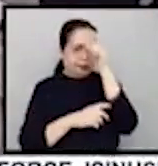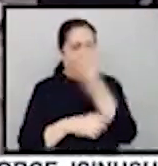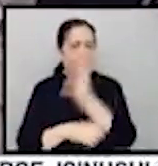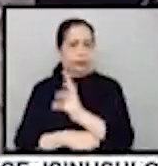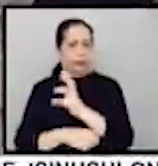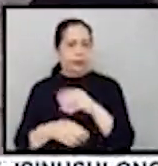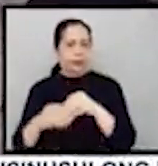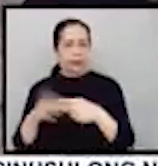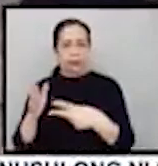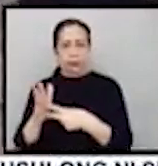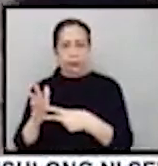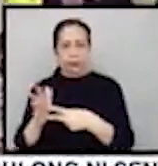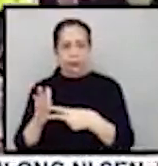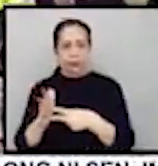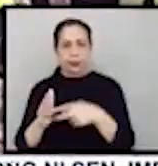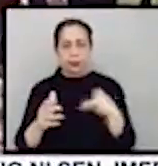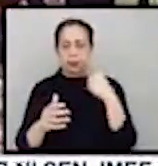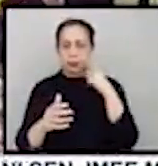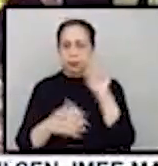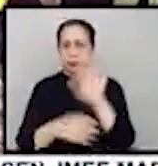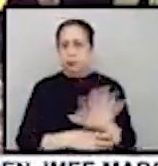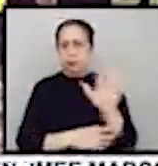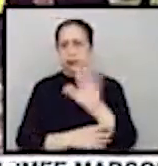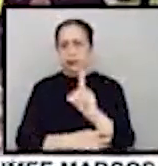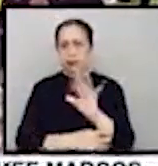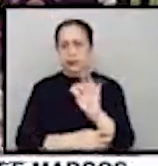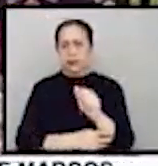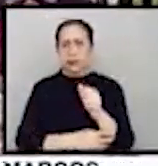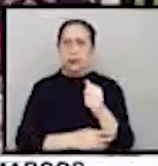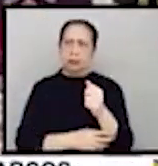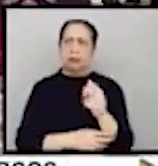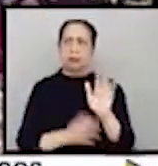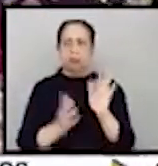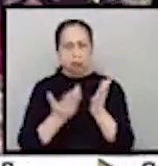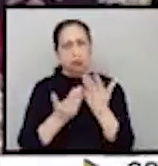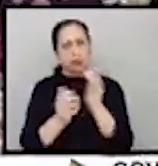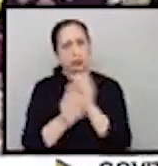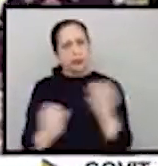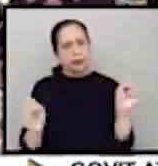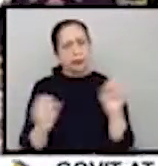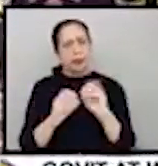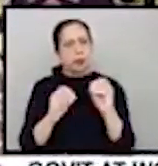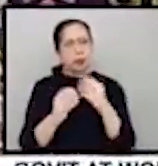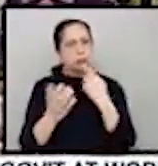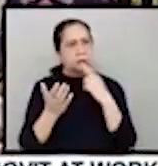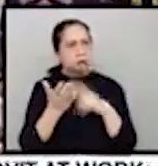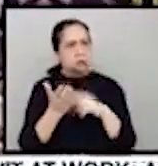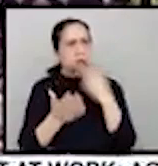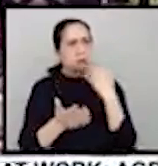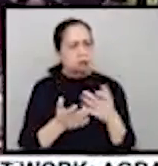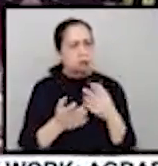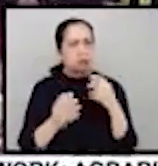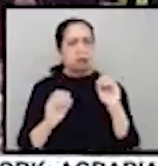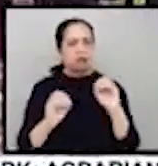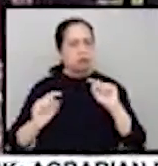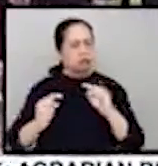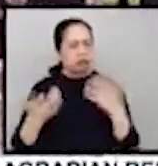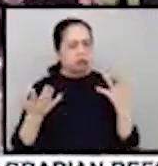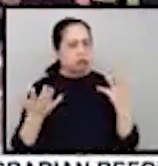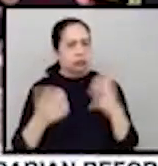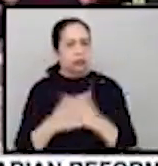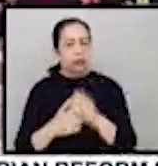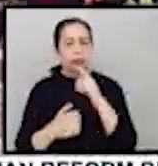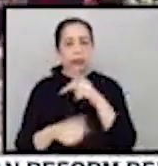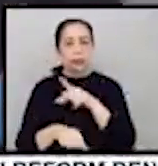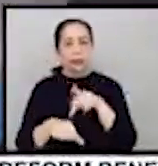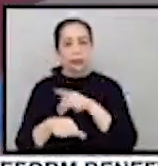Sa inisyal na pagtaya ng DFA, generally safe ang mga Pilipino, walang naiulat na nasaktan o namatay. Ayon sa Philippine Ambassador to